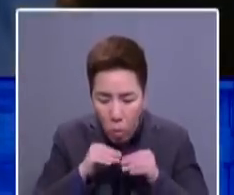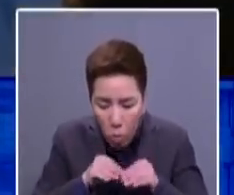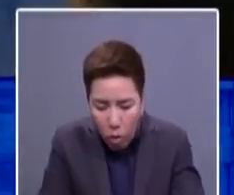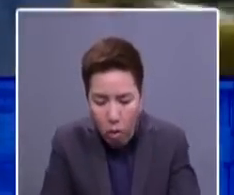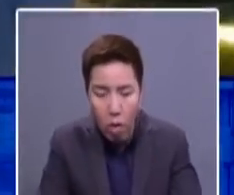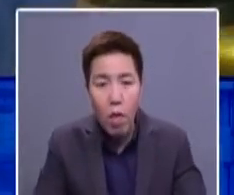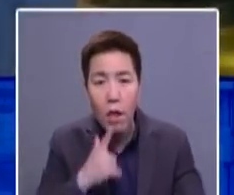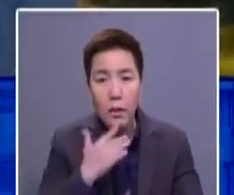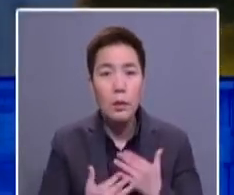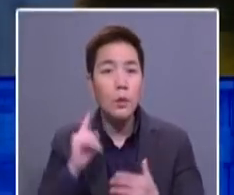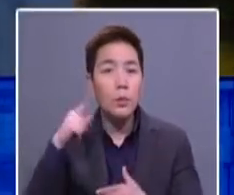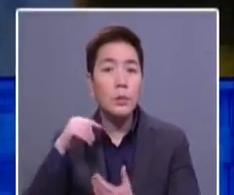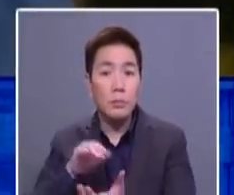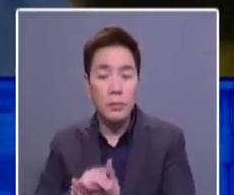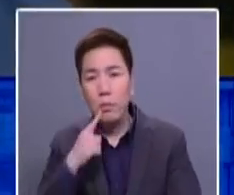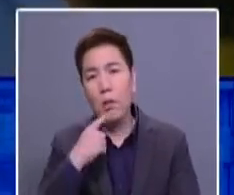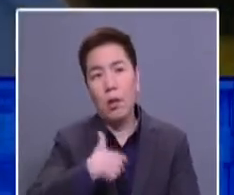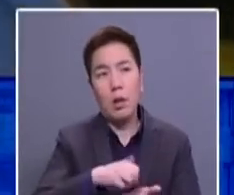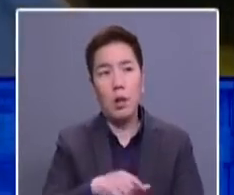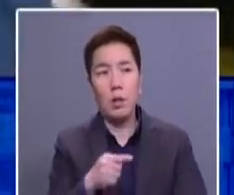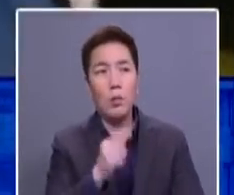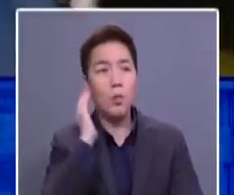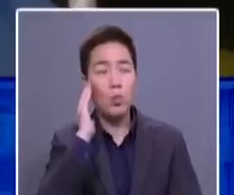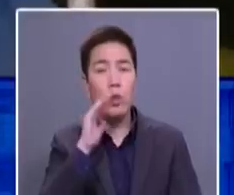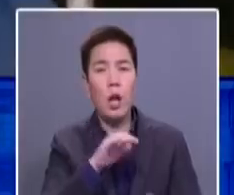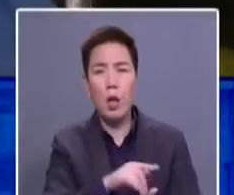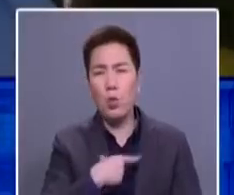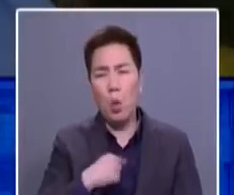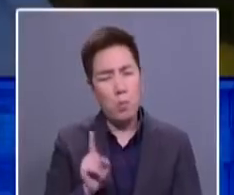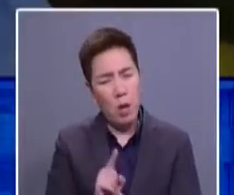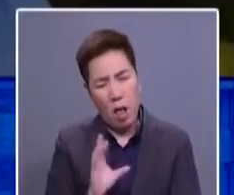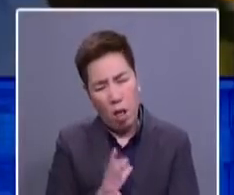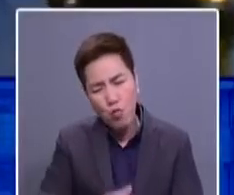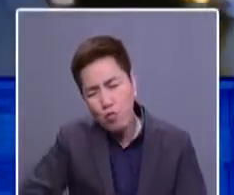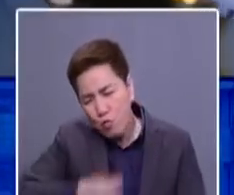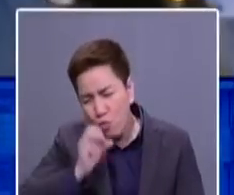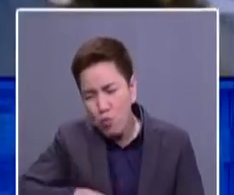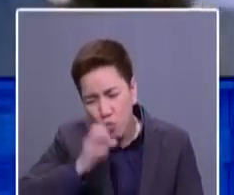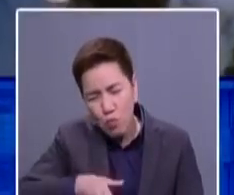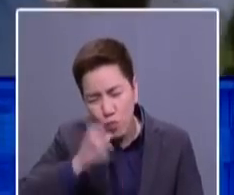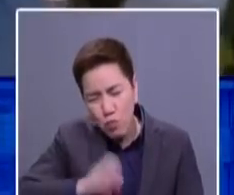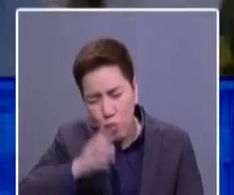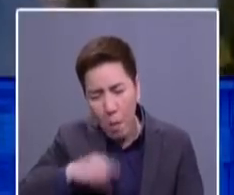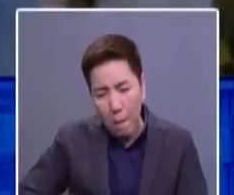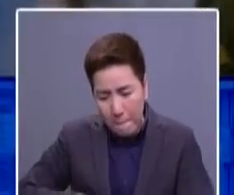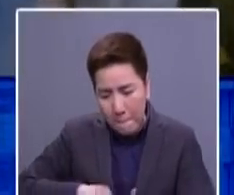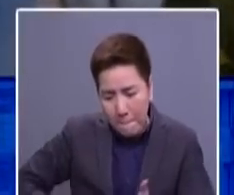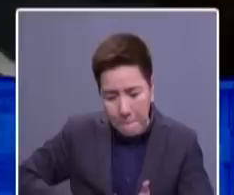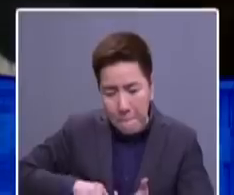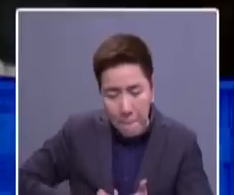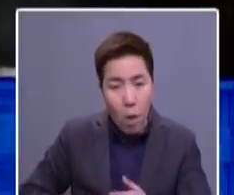ด้วยนะคะภรรยาผู้เสียชีวิตในเล่าให้ฟังว่าสามีเนี่ยชอบดื่มเหล้ามานานนานจนกระเพาะทะลุ